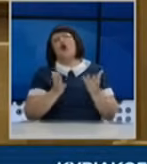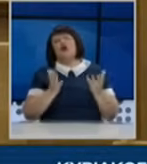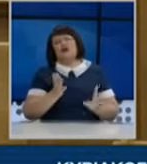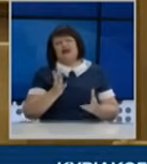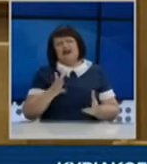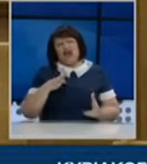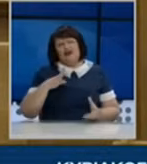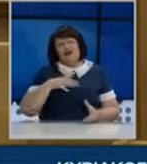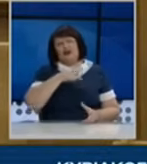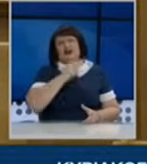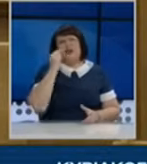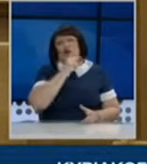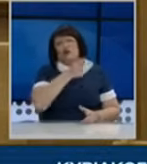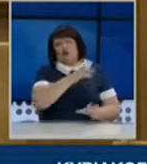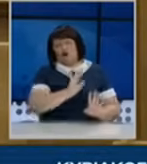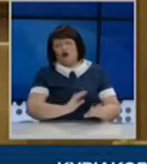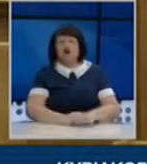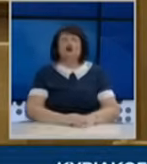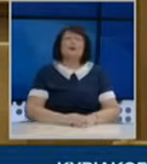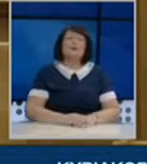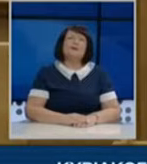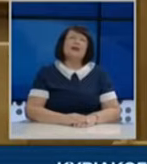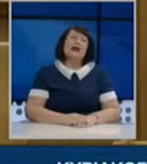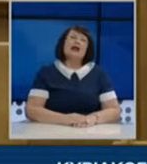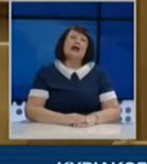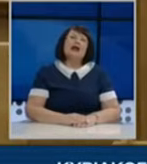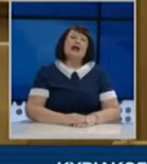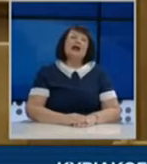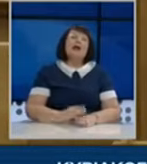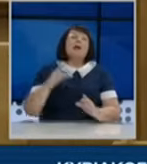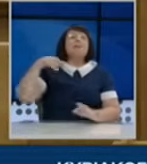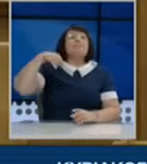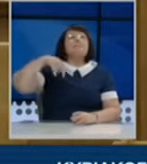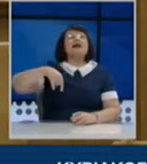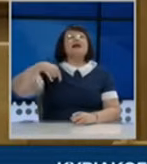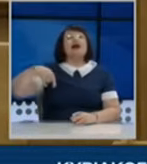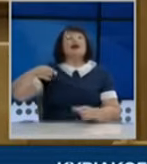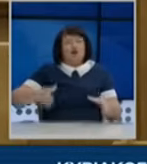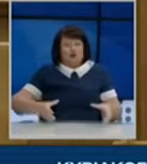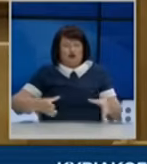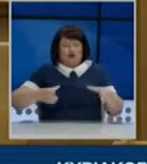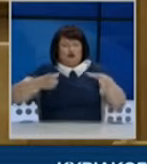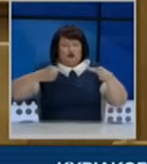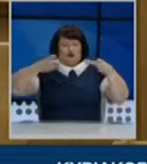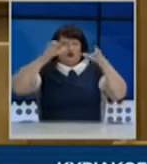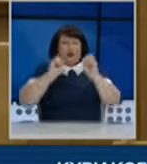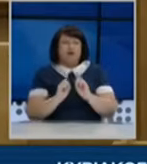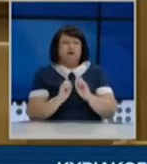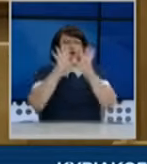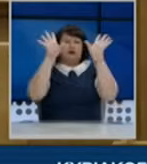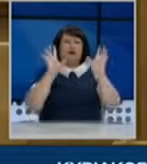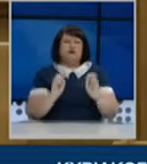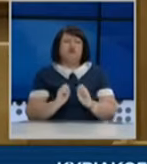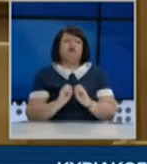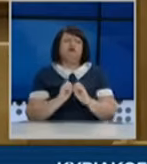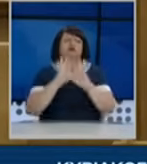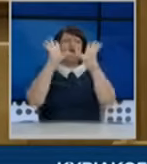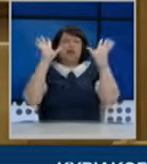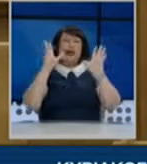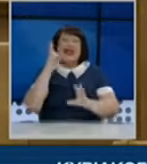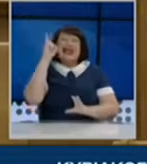Πρωθυπουργός. Πάμε και στο άλλο. Το ηφαίστειο Πινατούμπο, CBS, Δελτίο Ειδήσεων. Σε μία μόνο έκρηξη